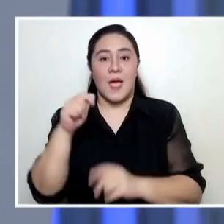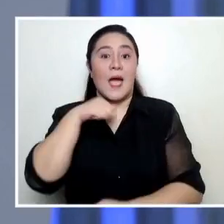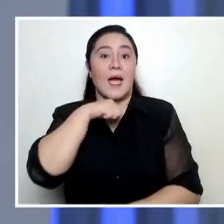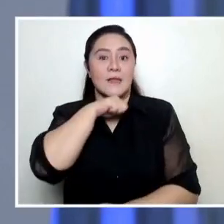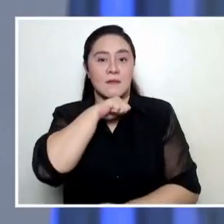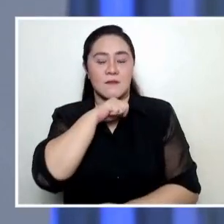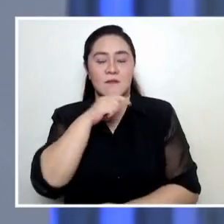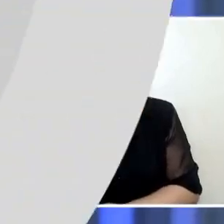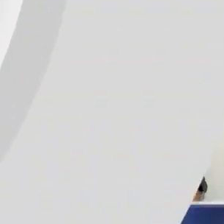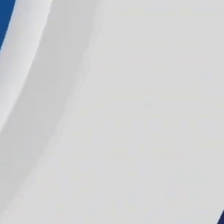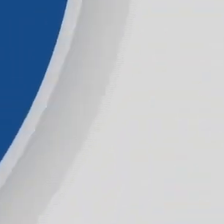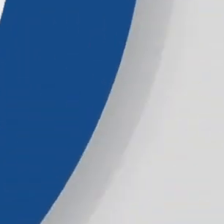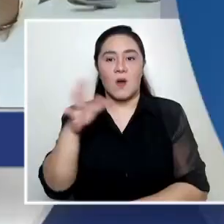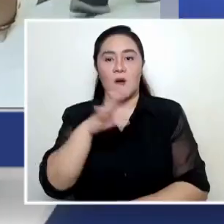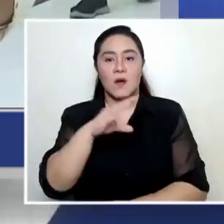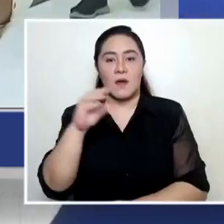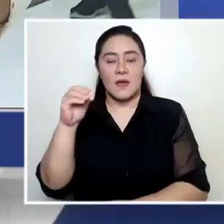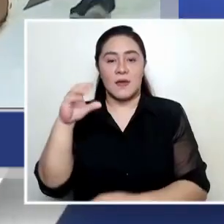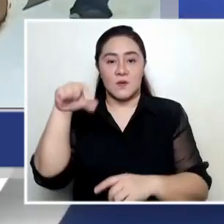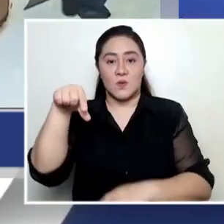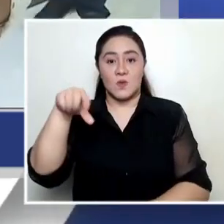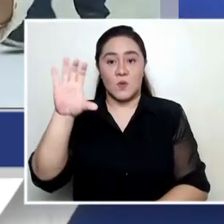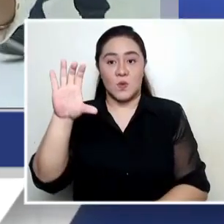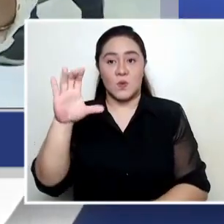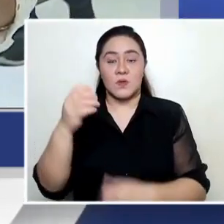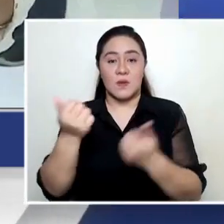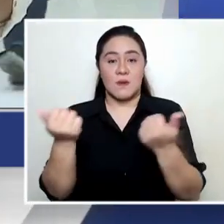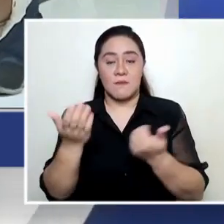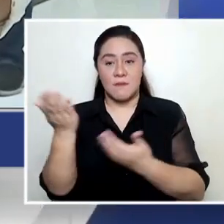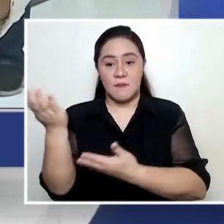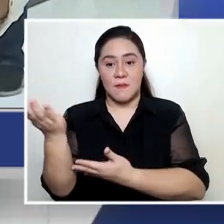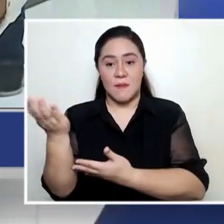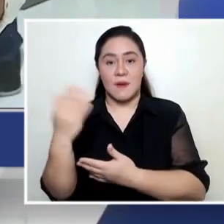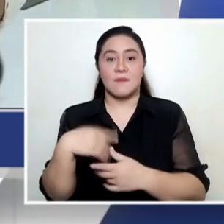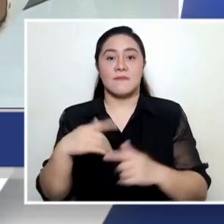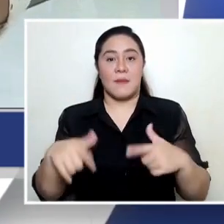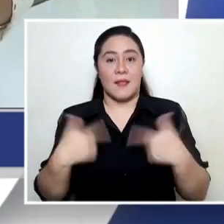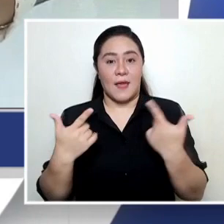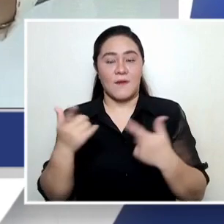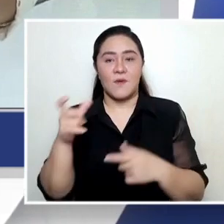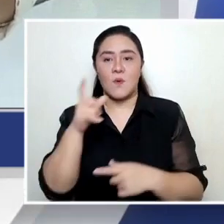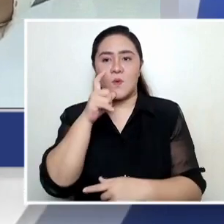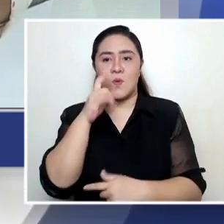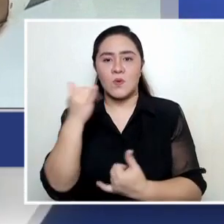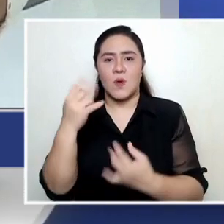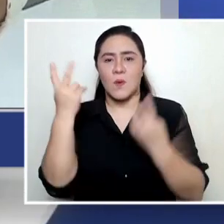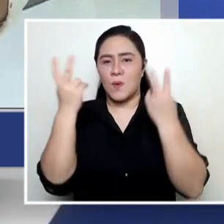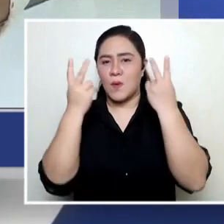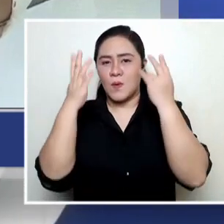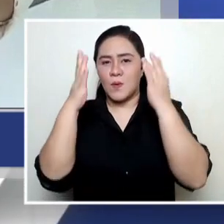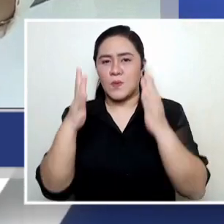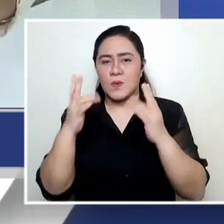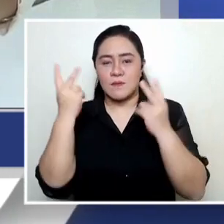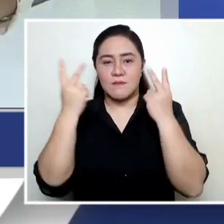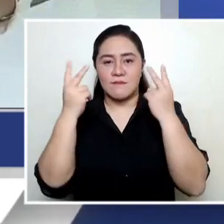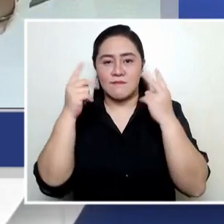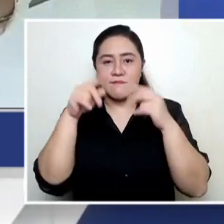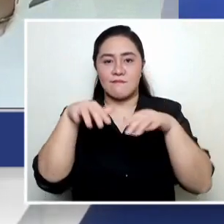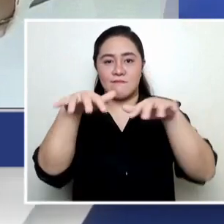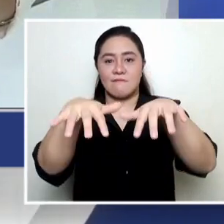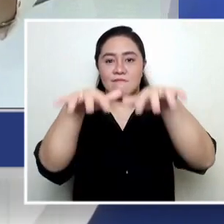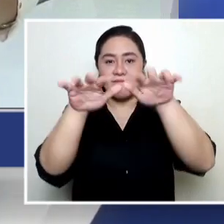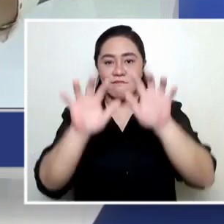Quezon City, nagpapatrol Ana Cerezo. Ana, sino-sino na ba ang mga bumisita sa burol?